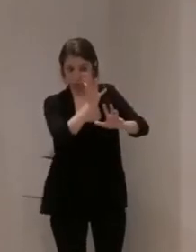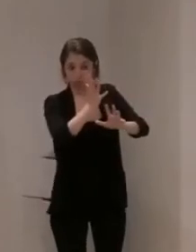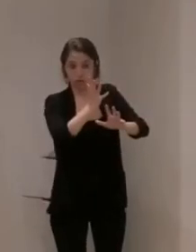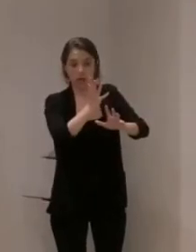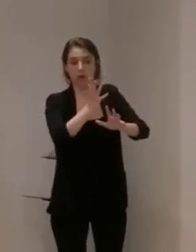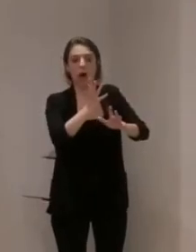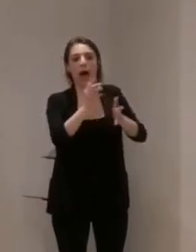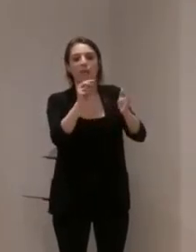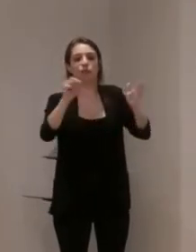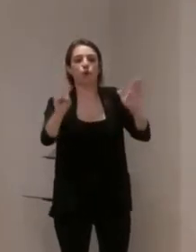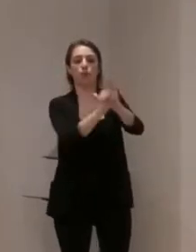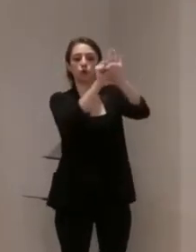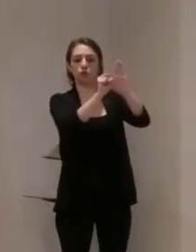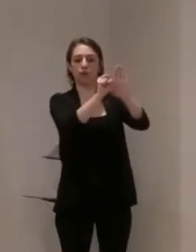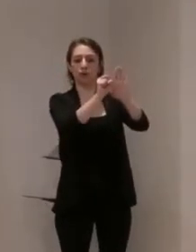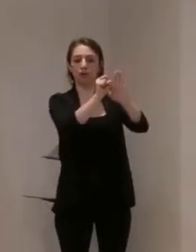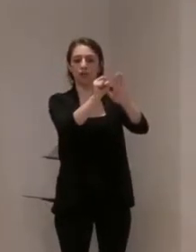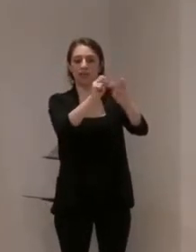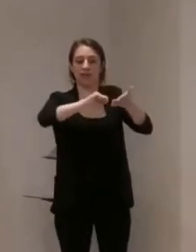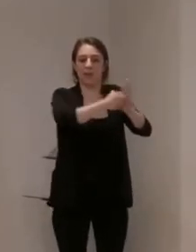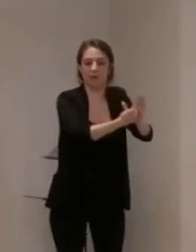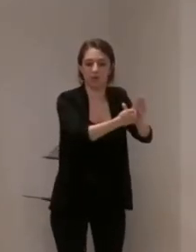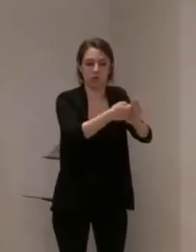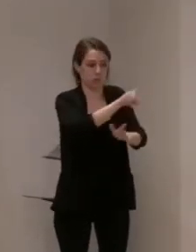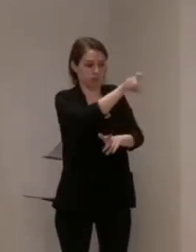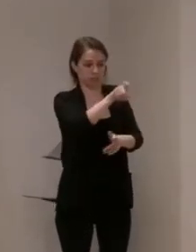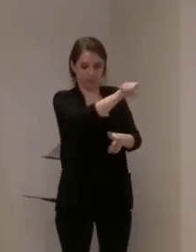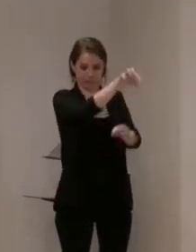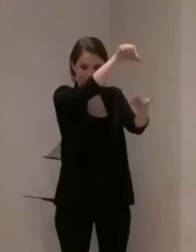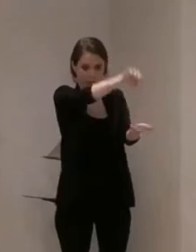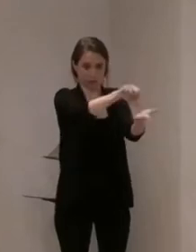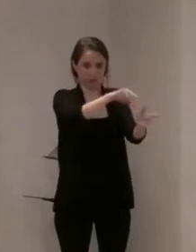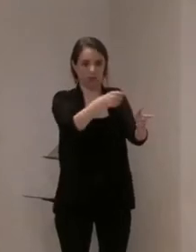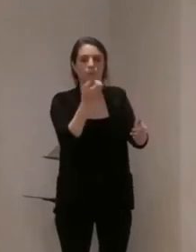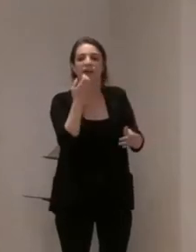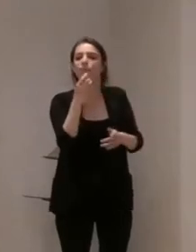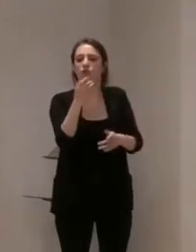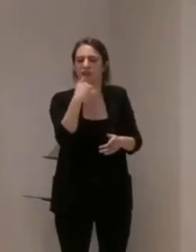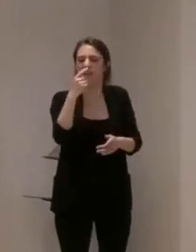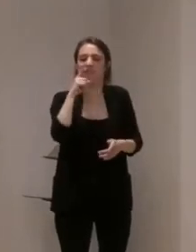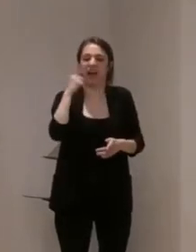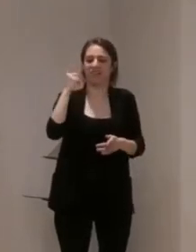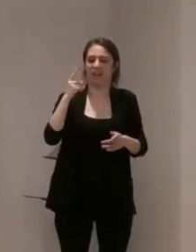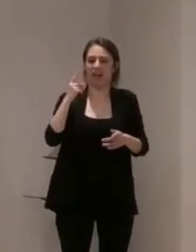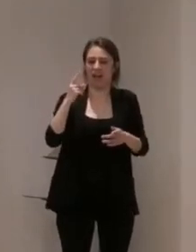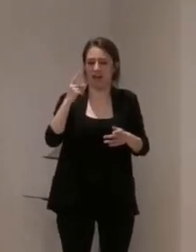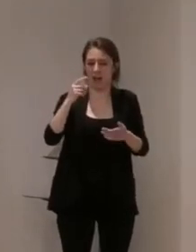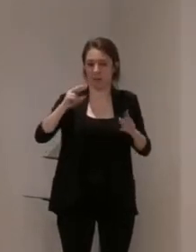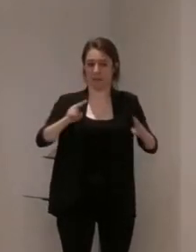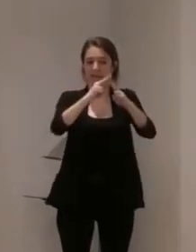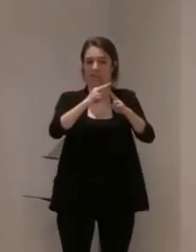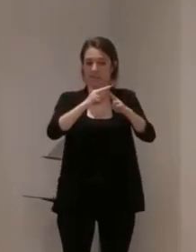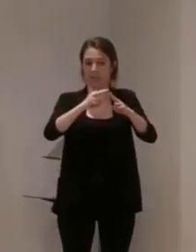de l'opressió i de la repressió ha estat destruït. Diguem-ne, espontàniament, la presa de la Bastilla, per tant, fotem la Bastilla a terra. Quan